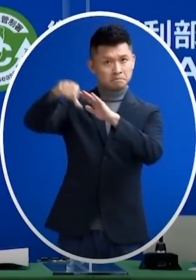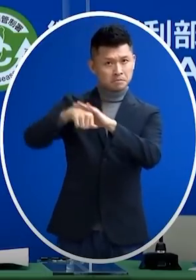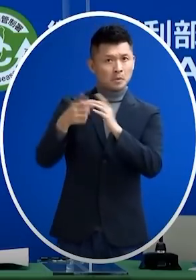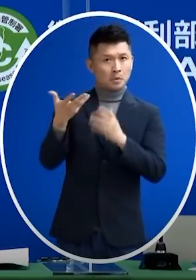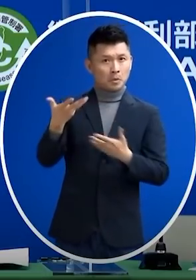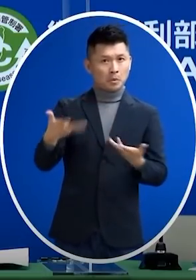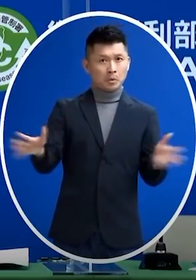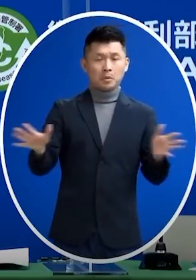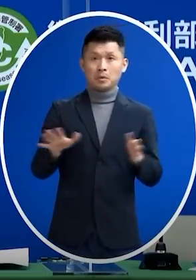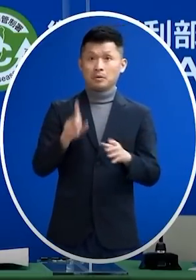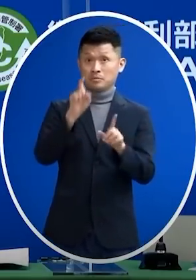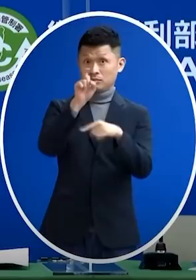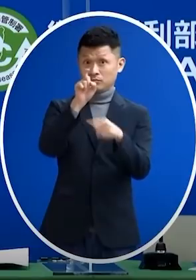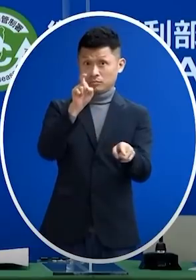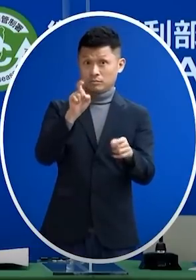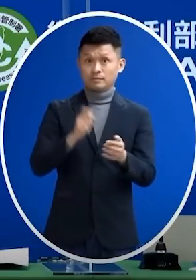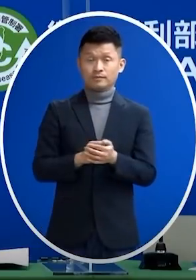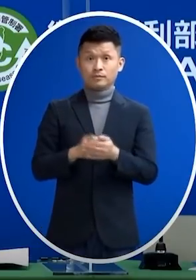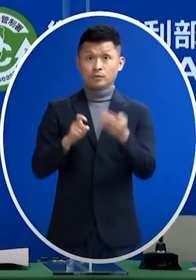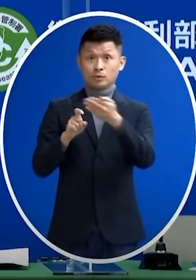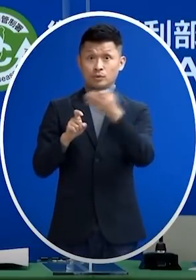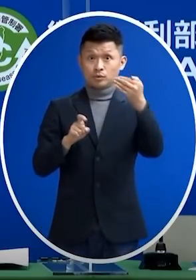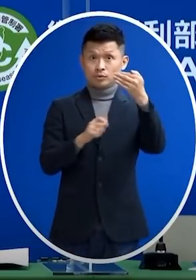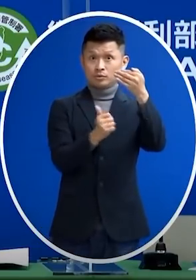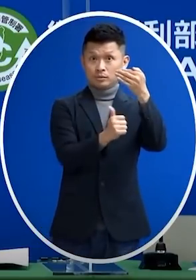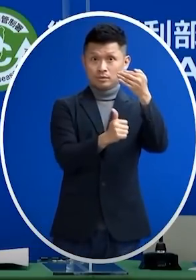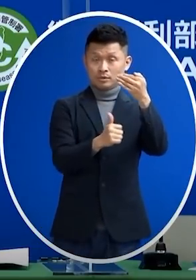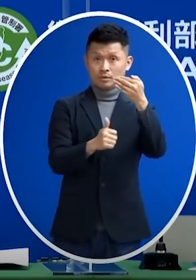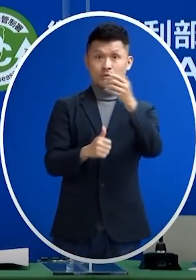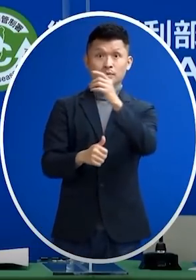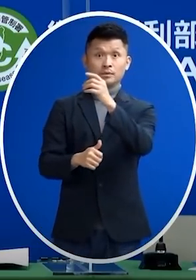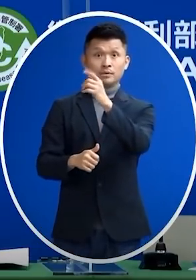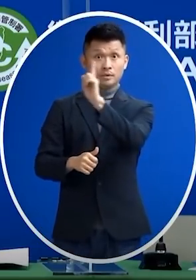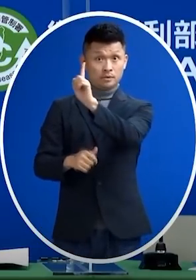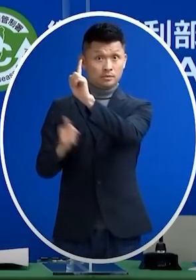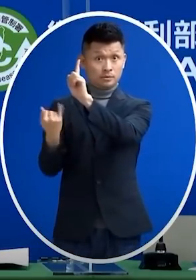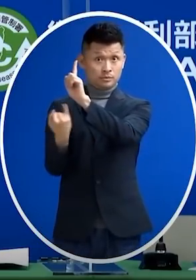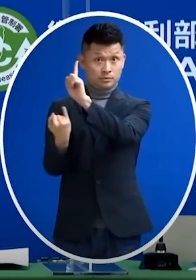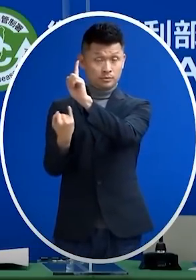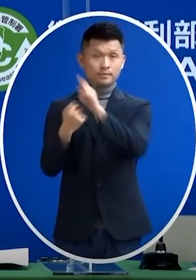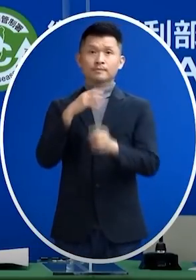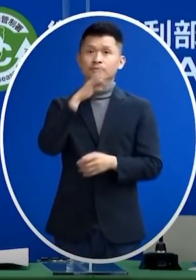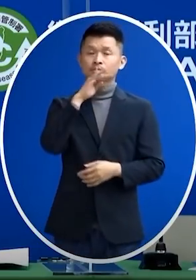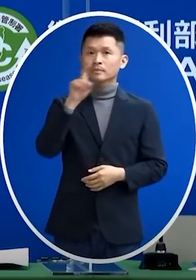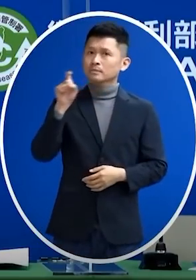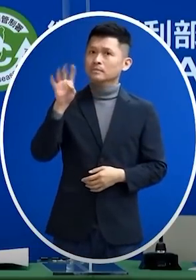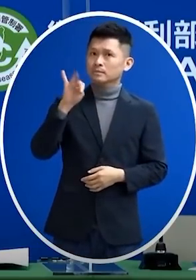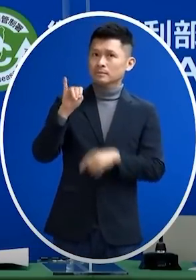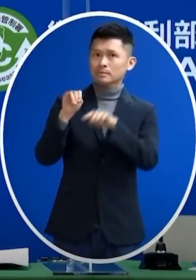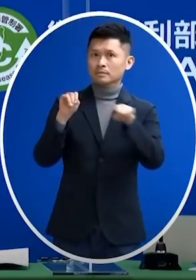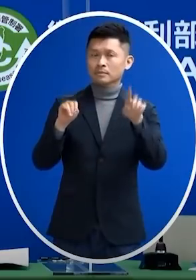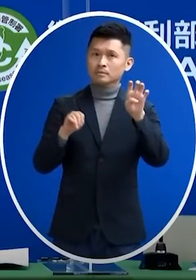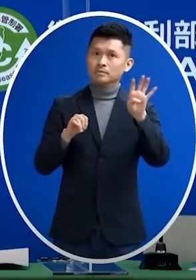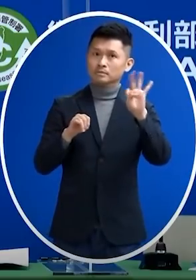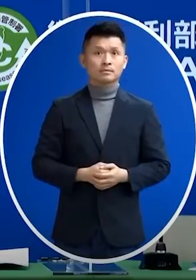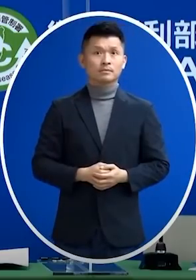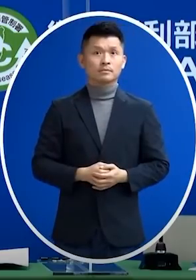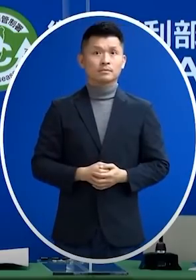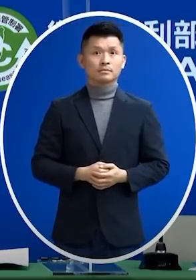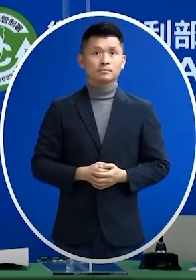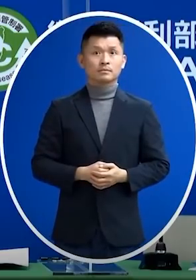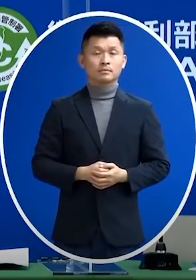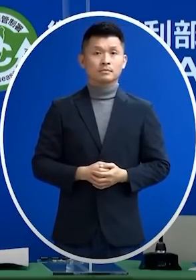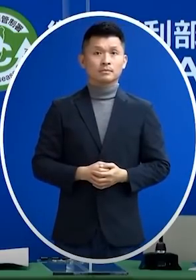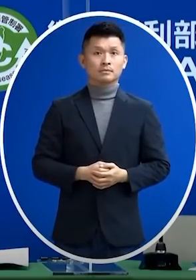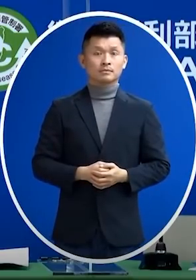多，今天十例，那九位男性，那一位是女性，年龄介于10多岁到40多岁。